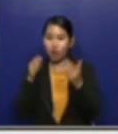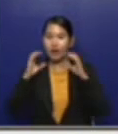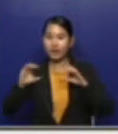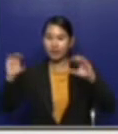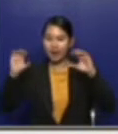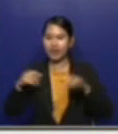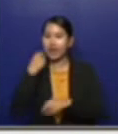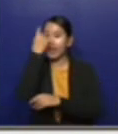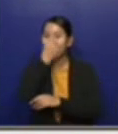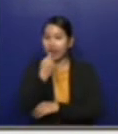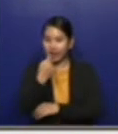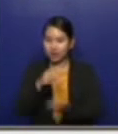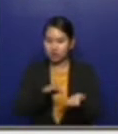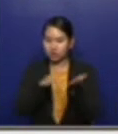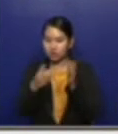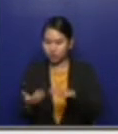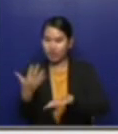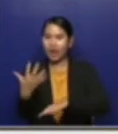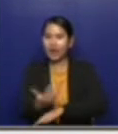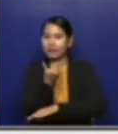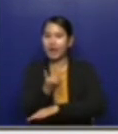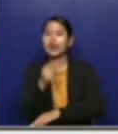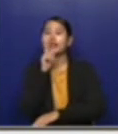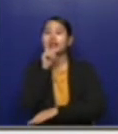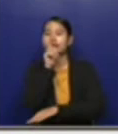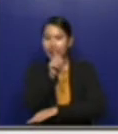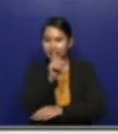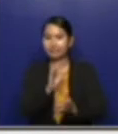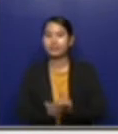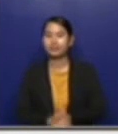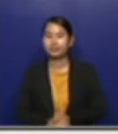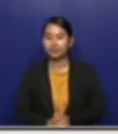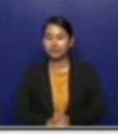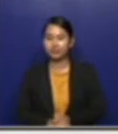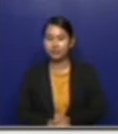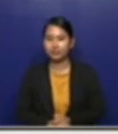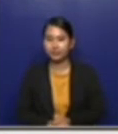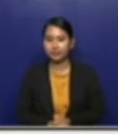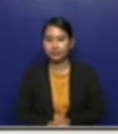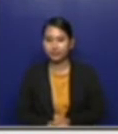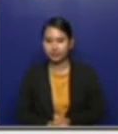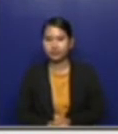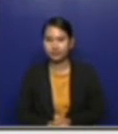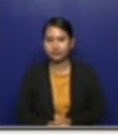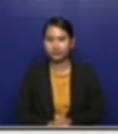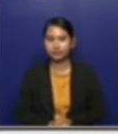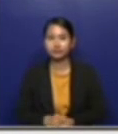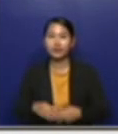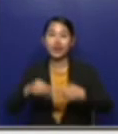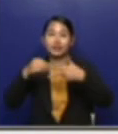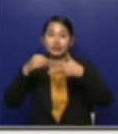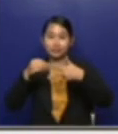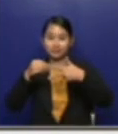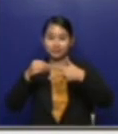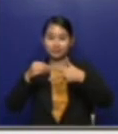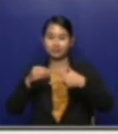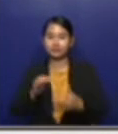ะยุบสภามีอำนาจถามคนนั้นนี่คือเรียกร้องที่หนึ่งนะข้อที่สองเขาถามว่า